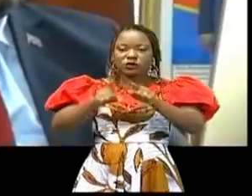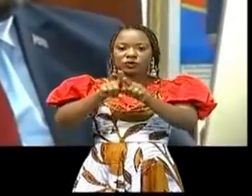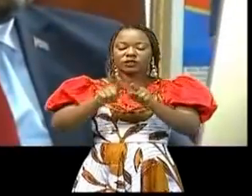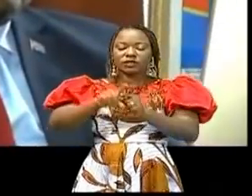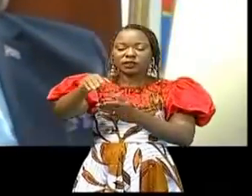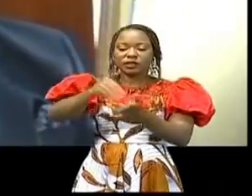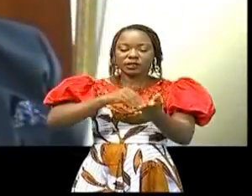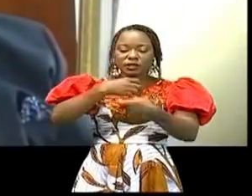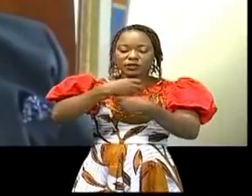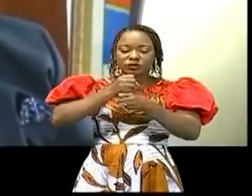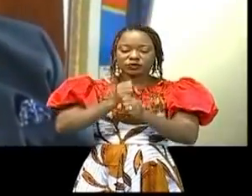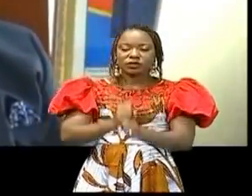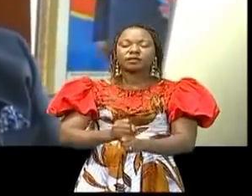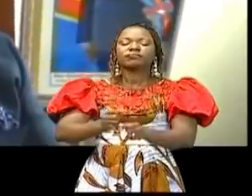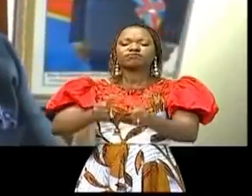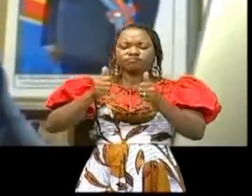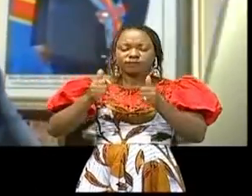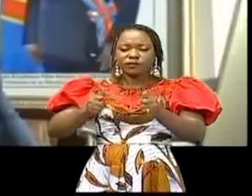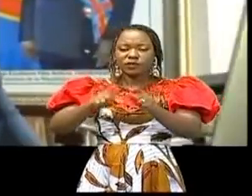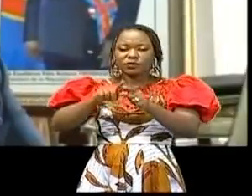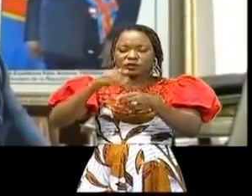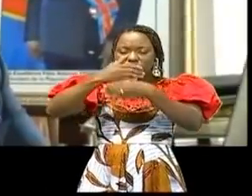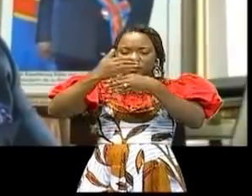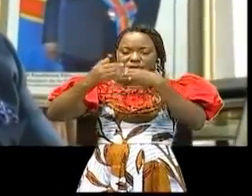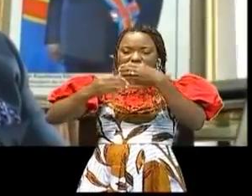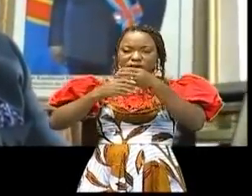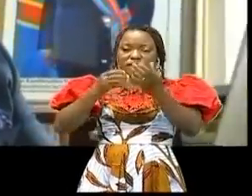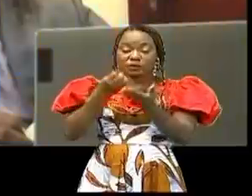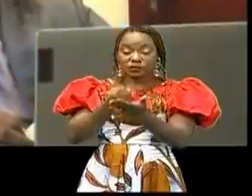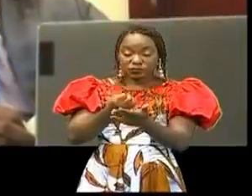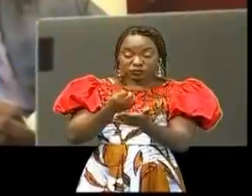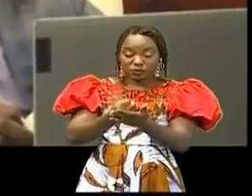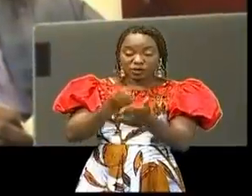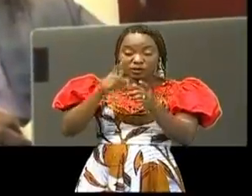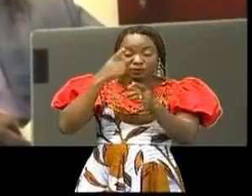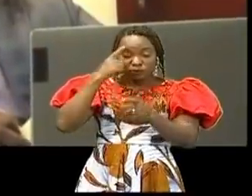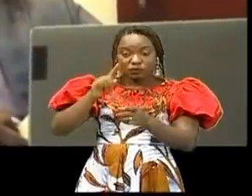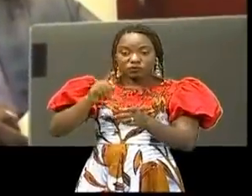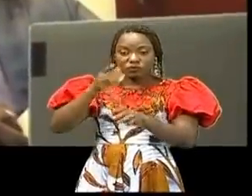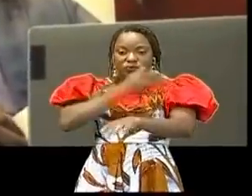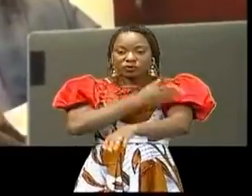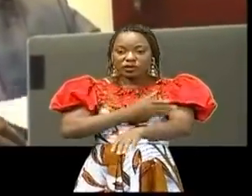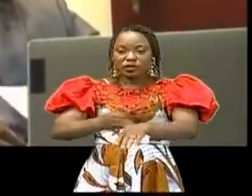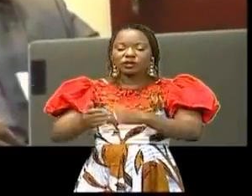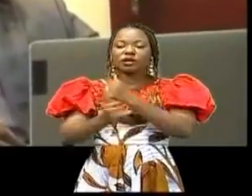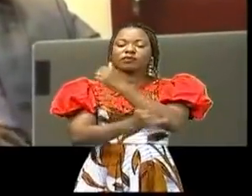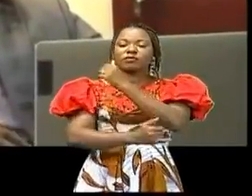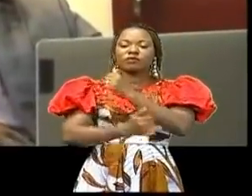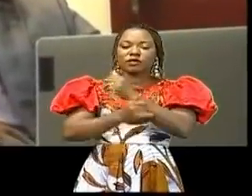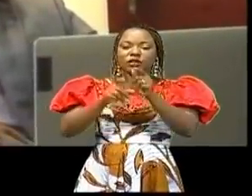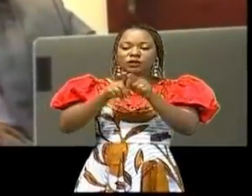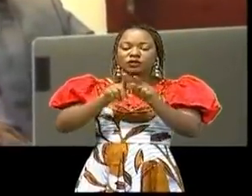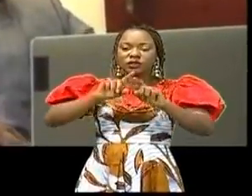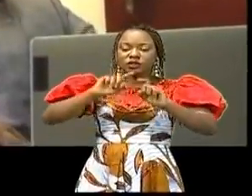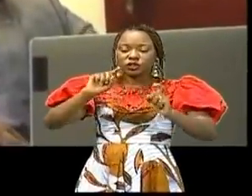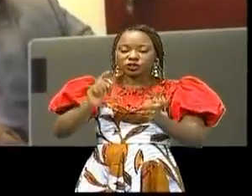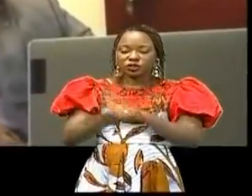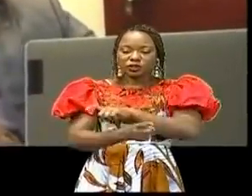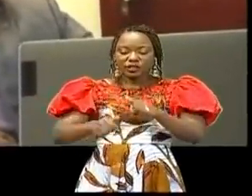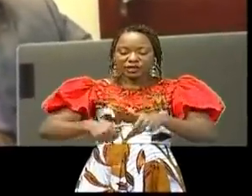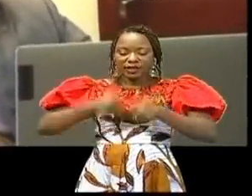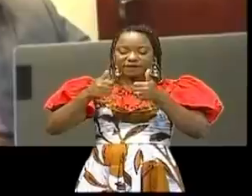la création d'emplois stables et à la construction des économies locales en vue de réduire la pauvreté et améliorer le bien-être